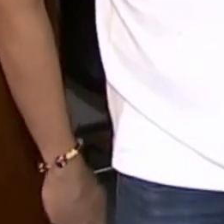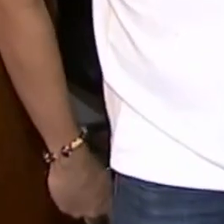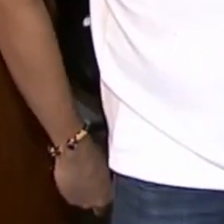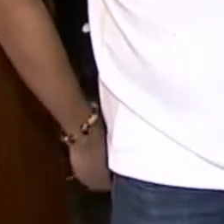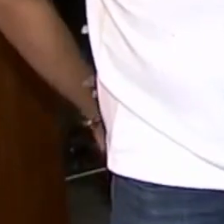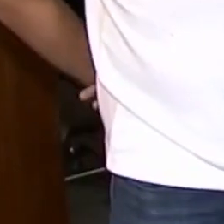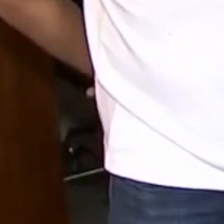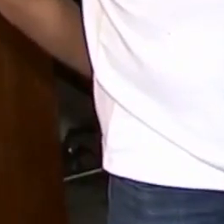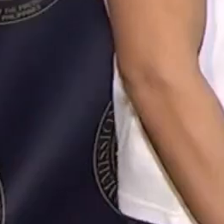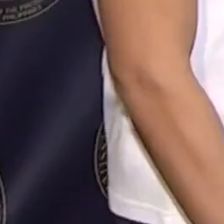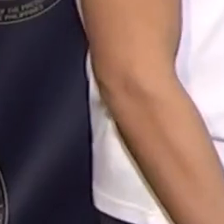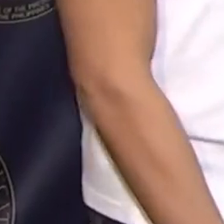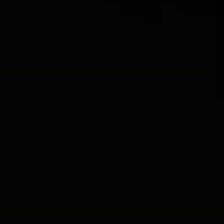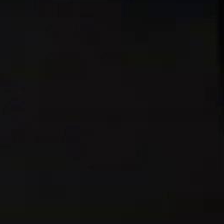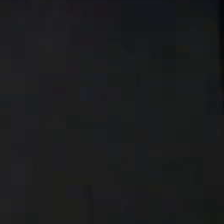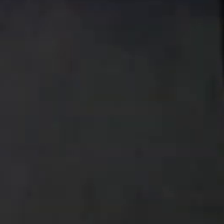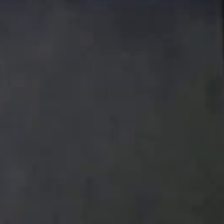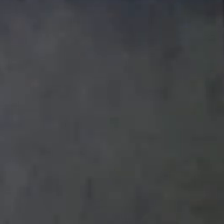inyong saksi.